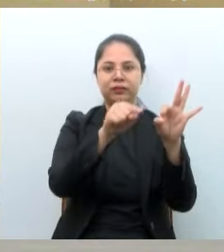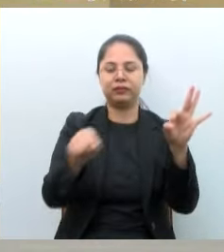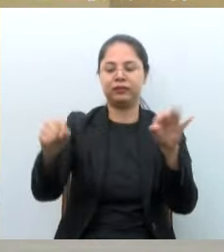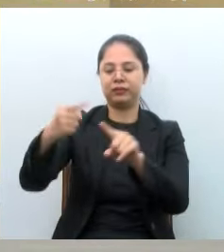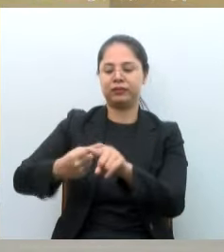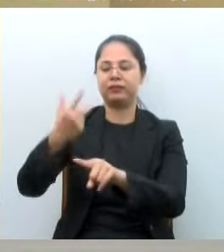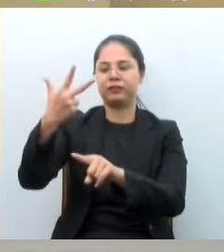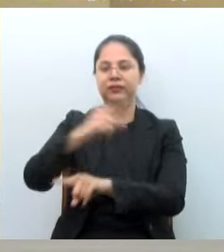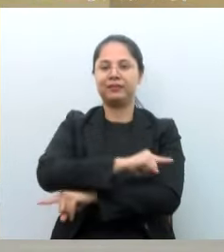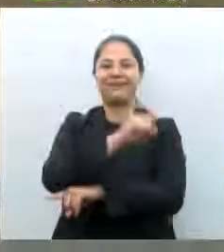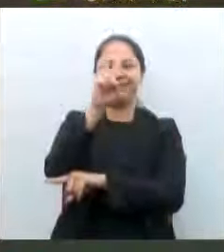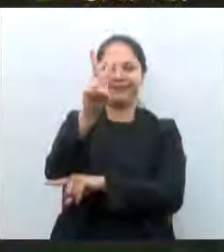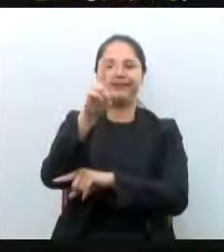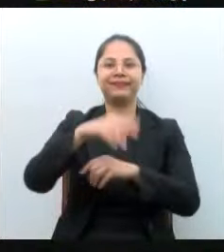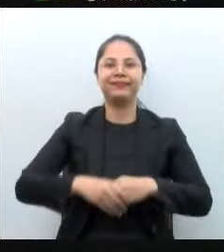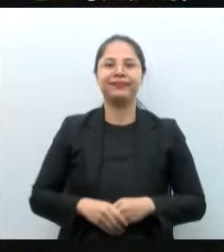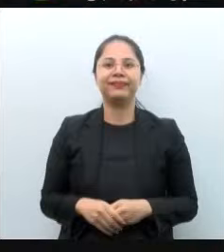2มีนาคมครับ